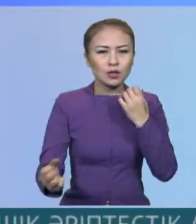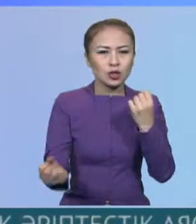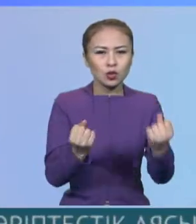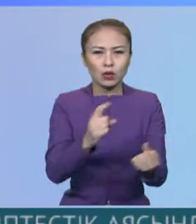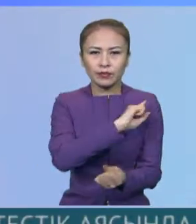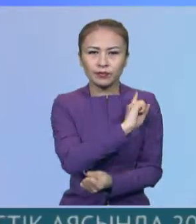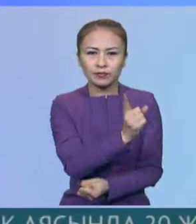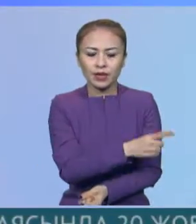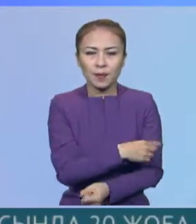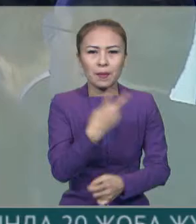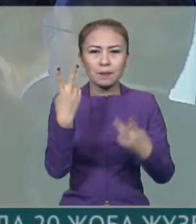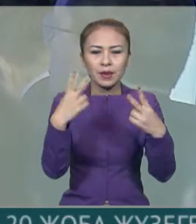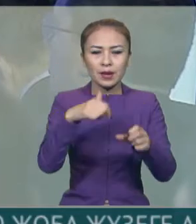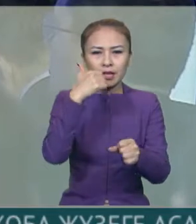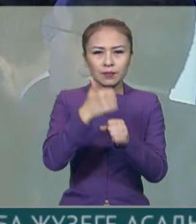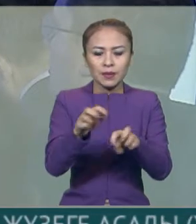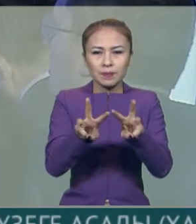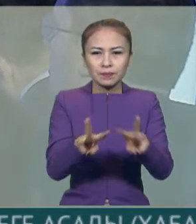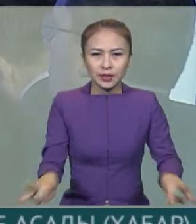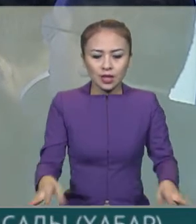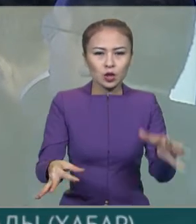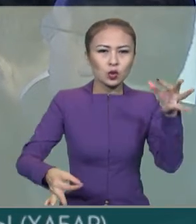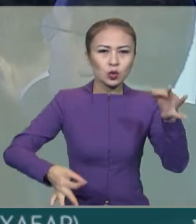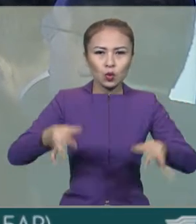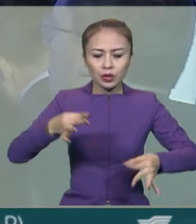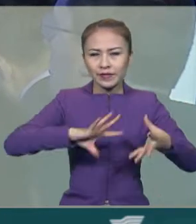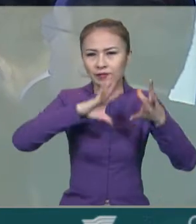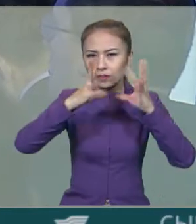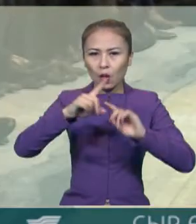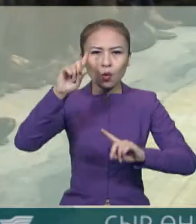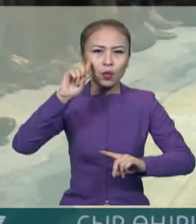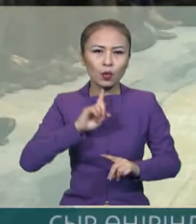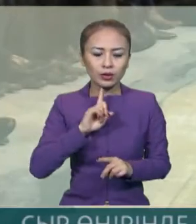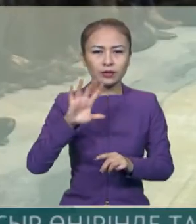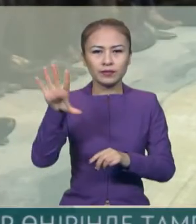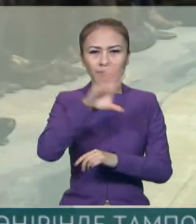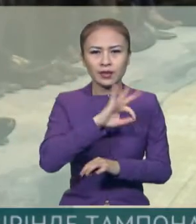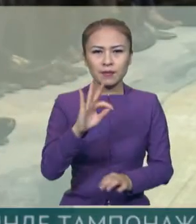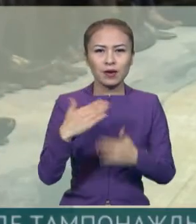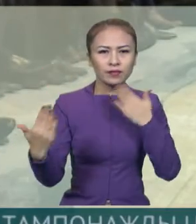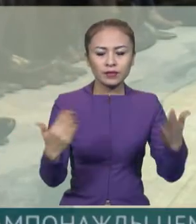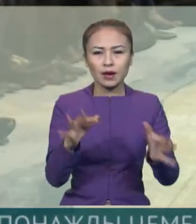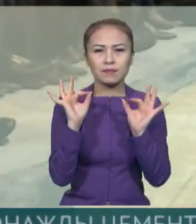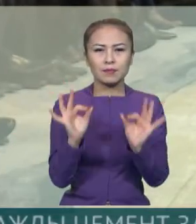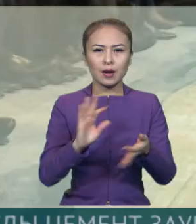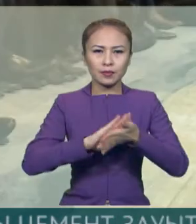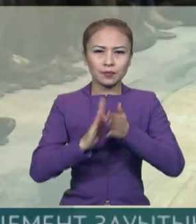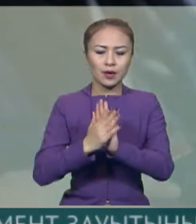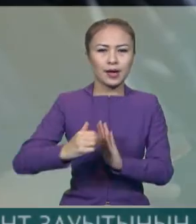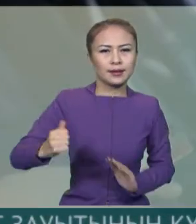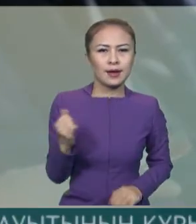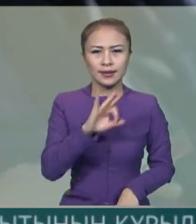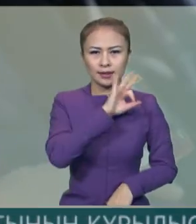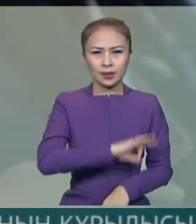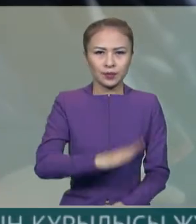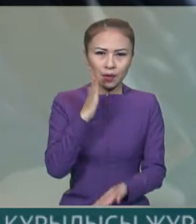көрсетеді. Премьер-министр елдің заңы, сот жүйесінің бәрі инвесторлардың ыңғайына арықталғаны, қай салаларда әріптестік орнату тиімді екенін